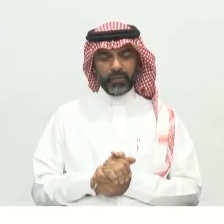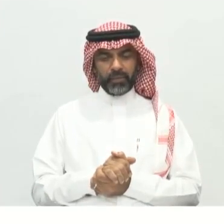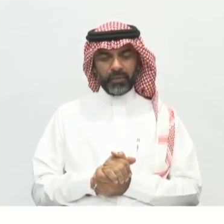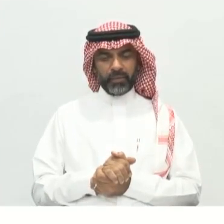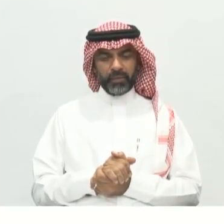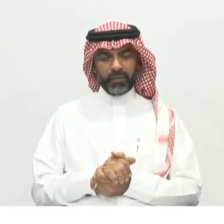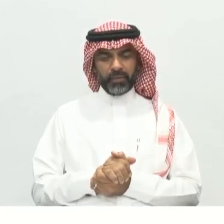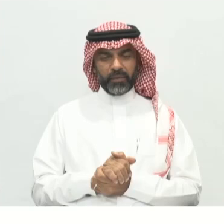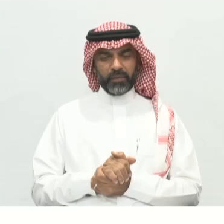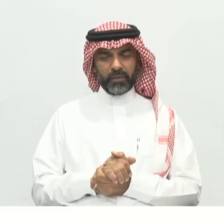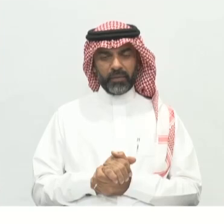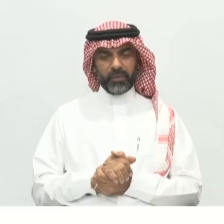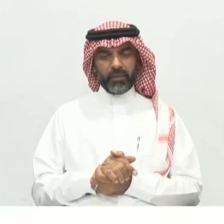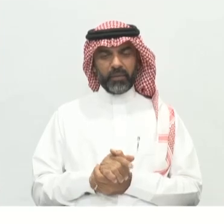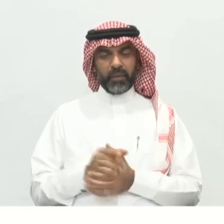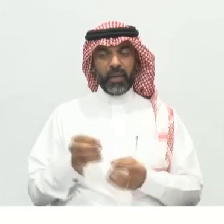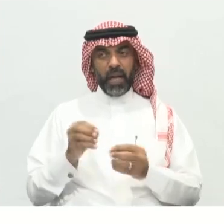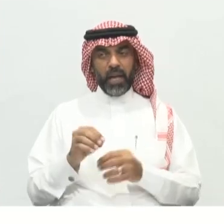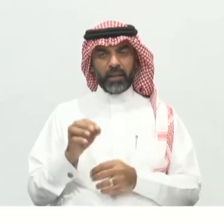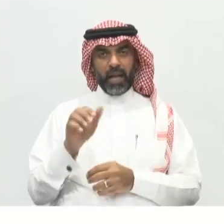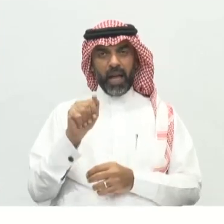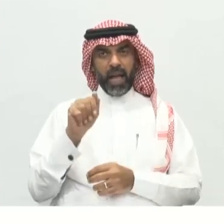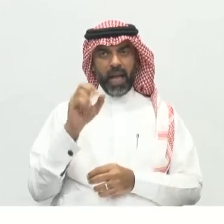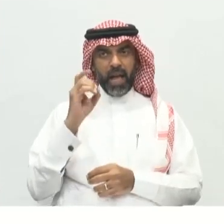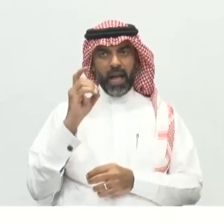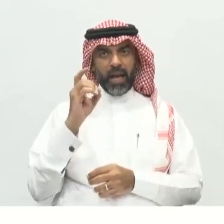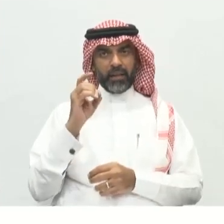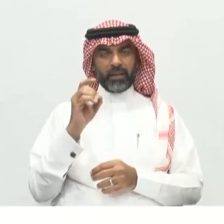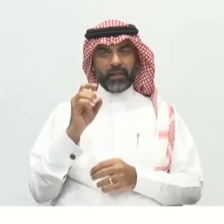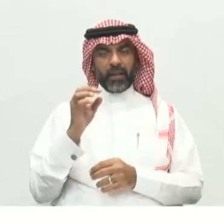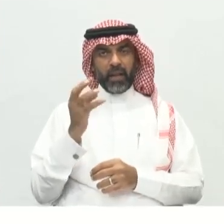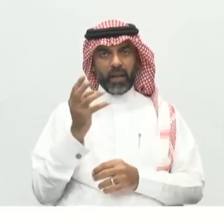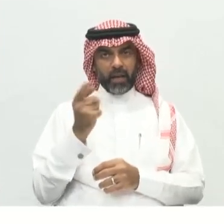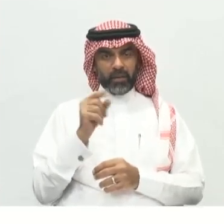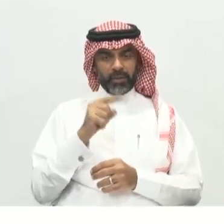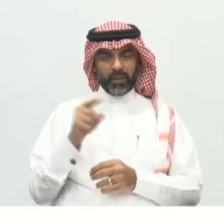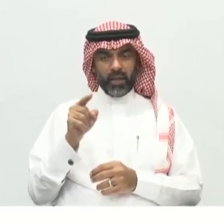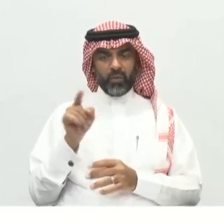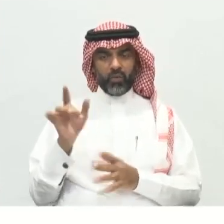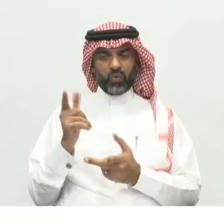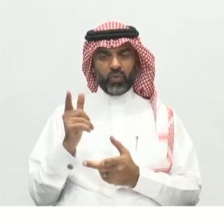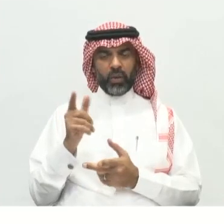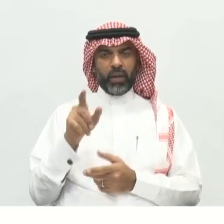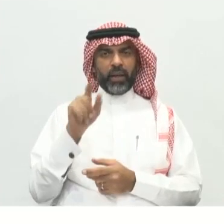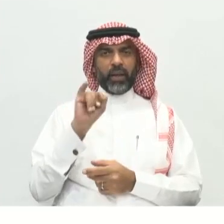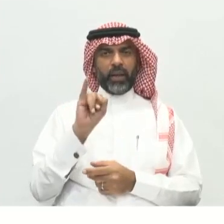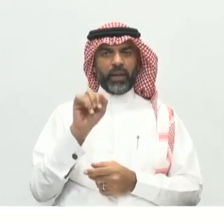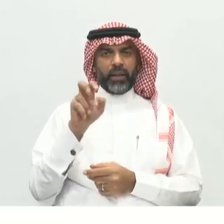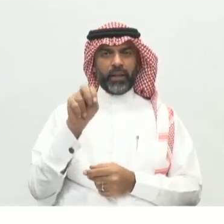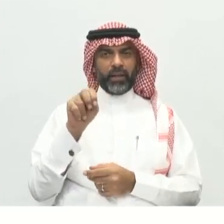في المواقع سولفر دوت اد سنضيف متغير نوع الفار تيب هنا سيكون